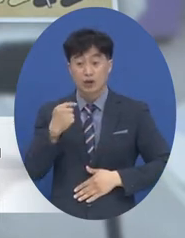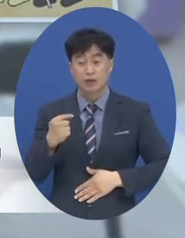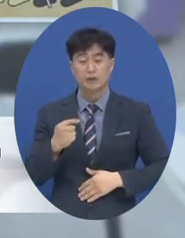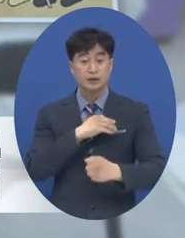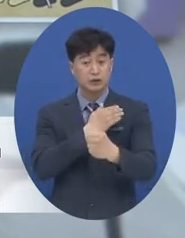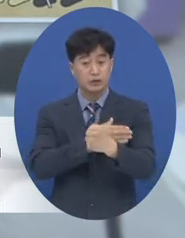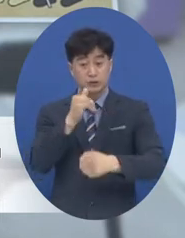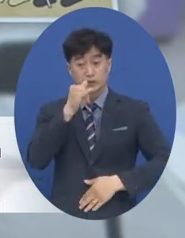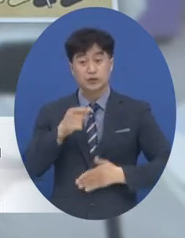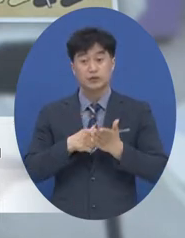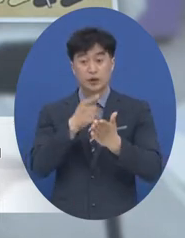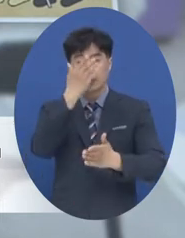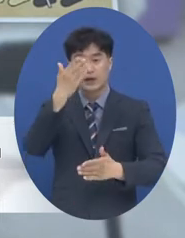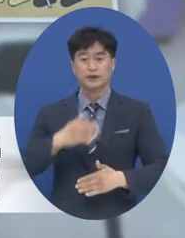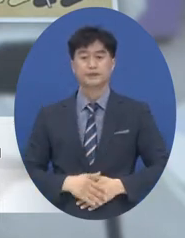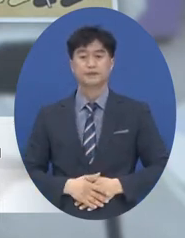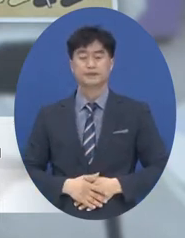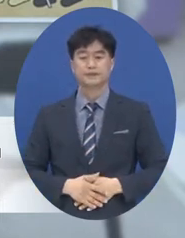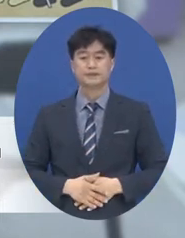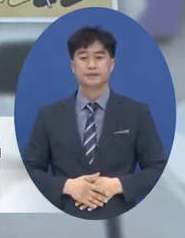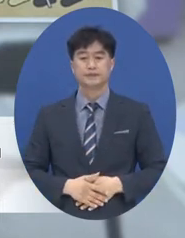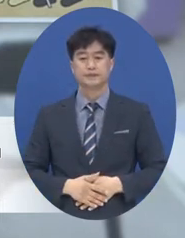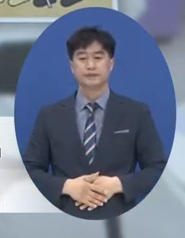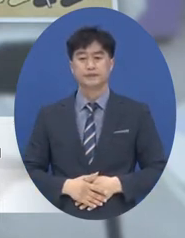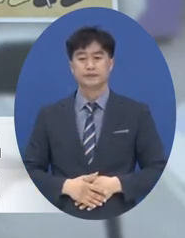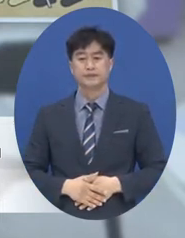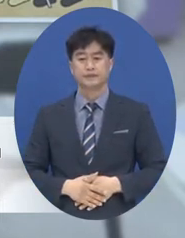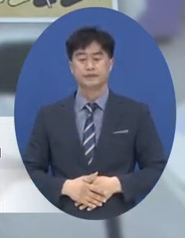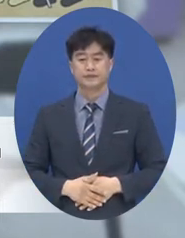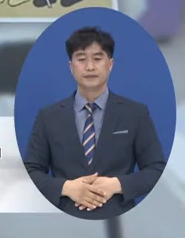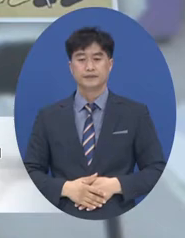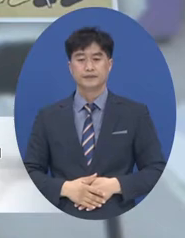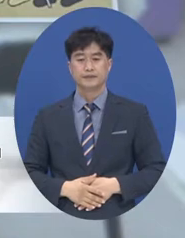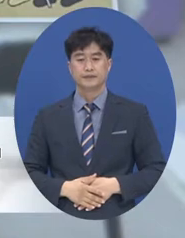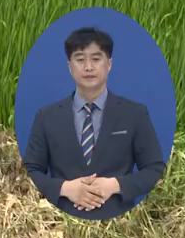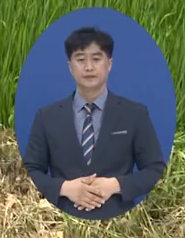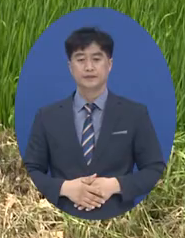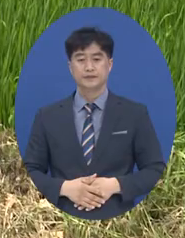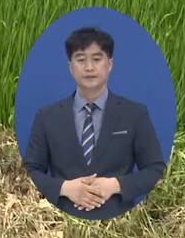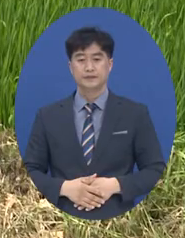농민이면 신청할 수 있습니다. 구영슬 기자가 현장 취재했습니다.